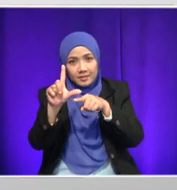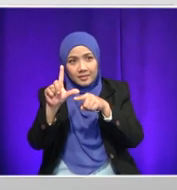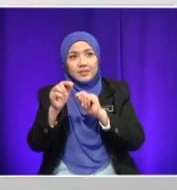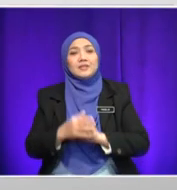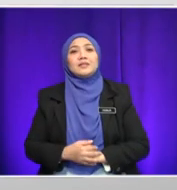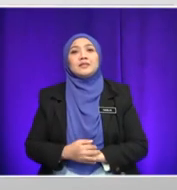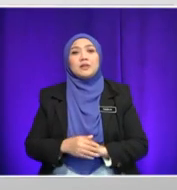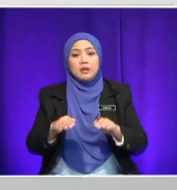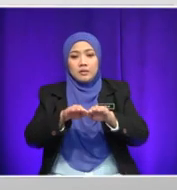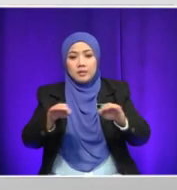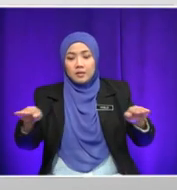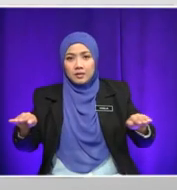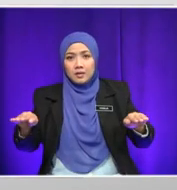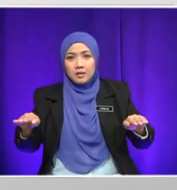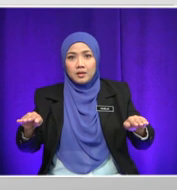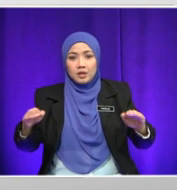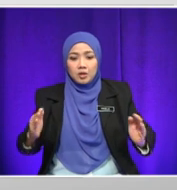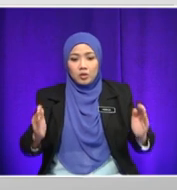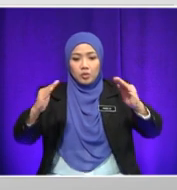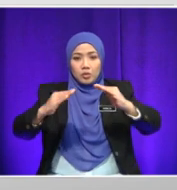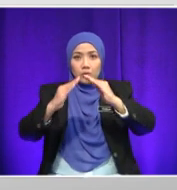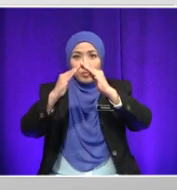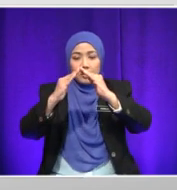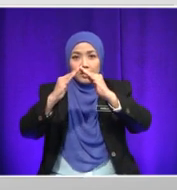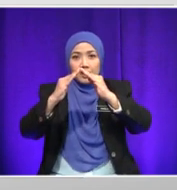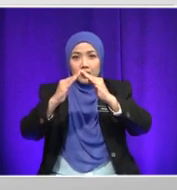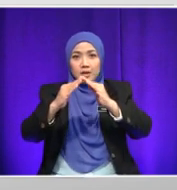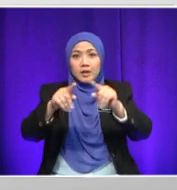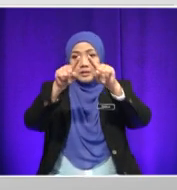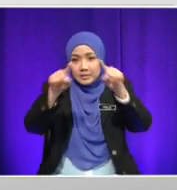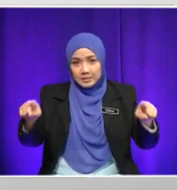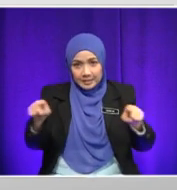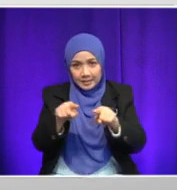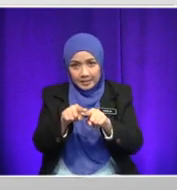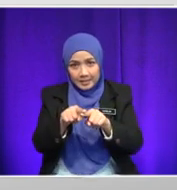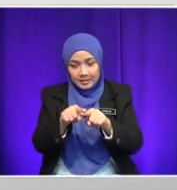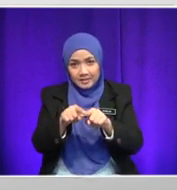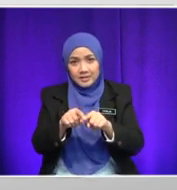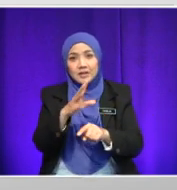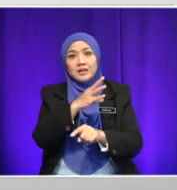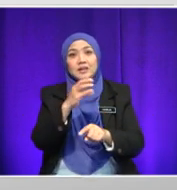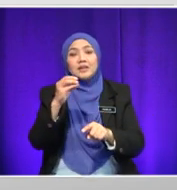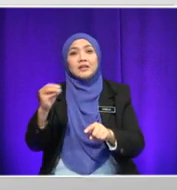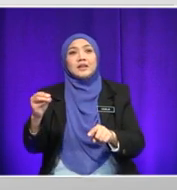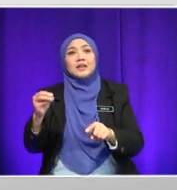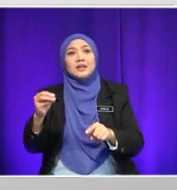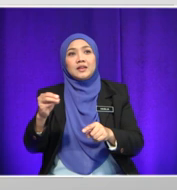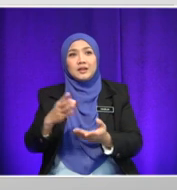bentuk kubah Oke bentuk segitiga dan berbentuk boneka